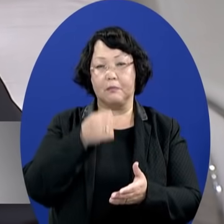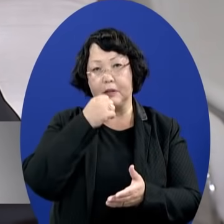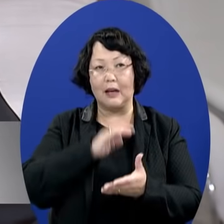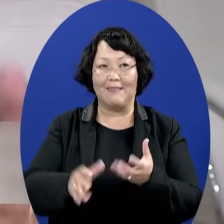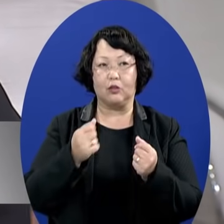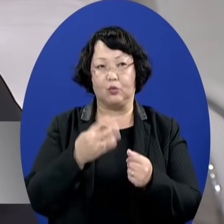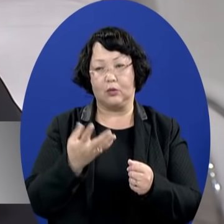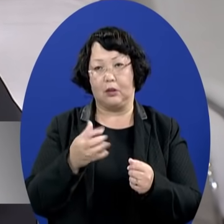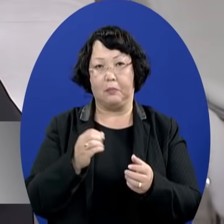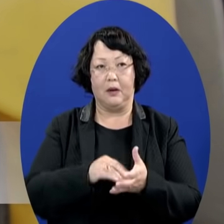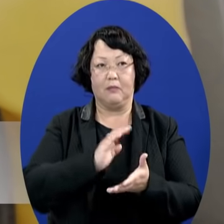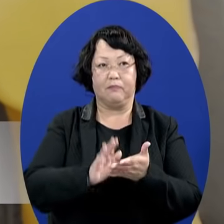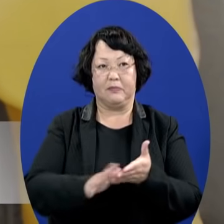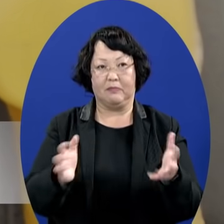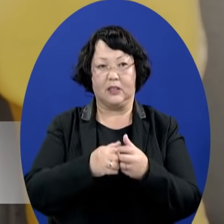бензин авдаг хэмжээ бол багасаад байна.